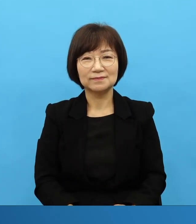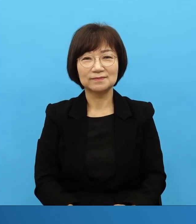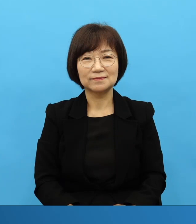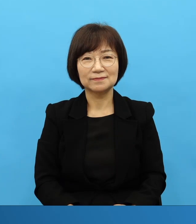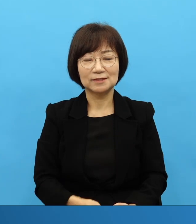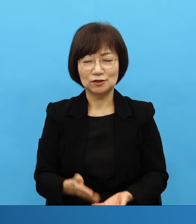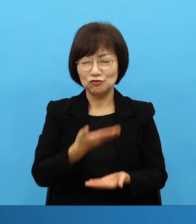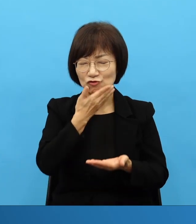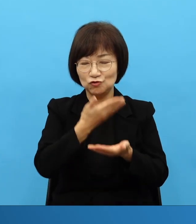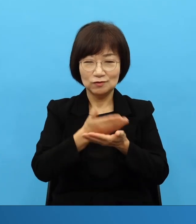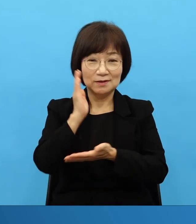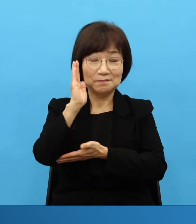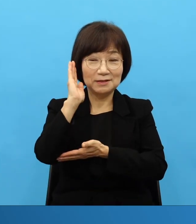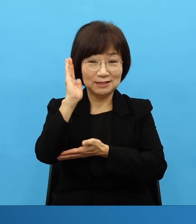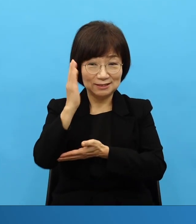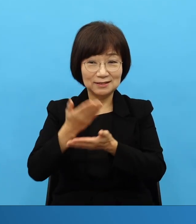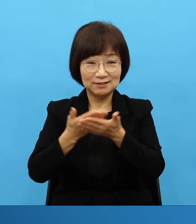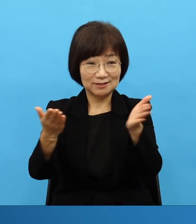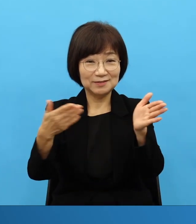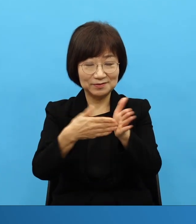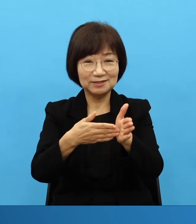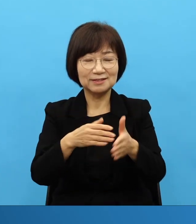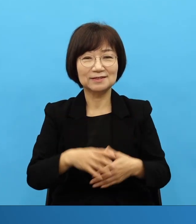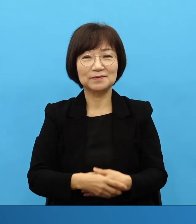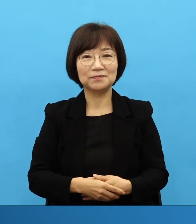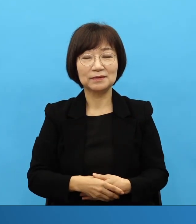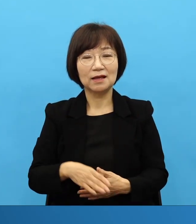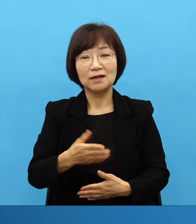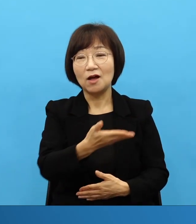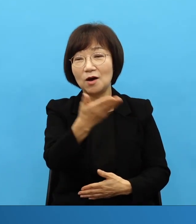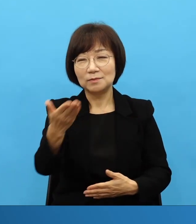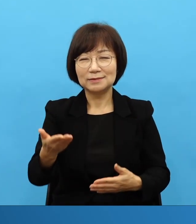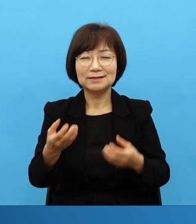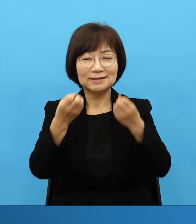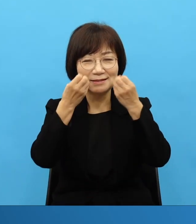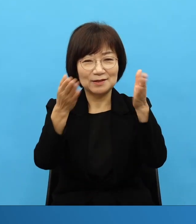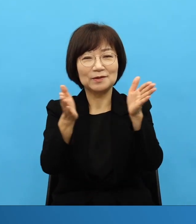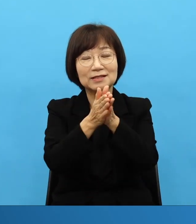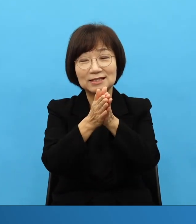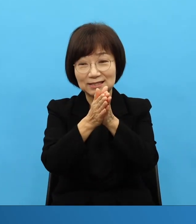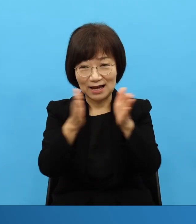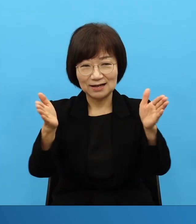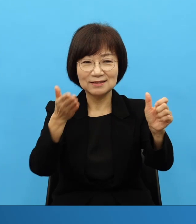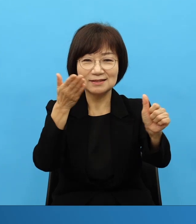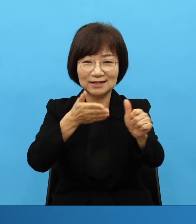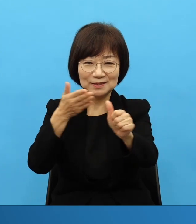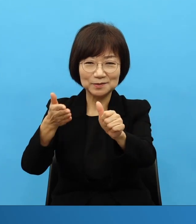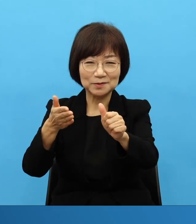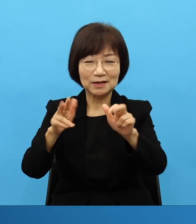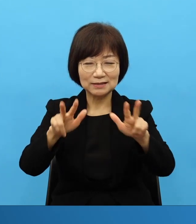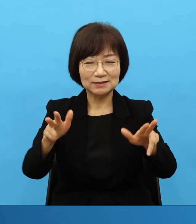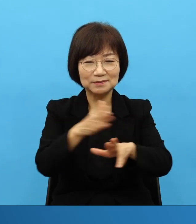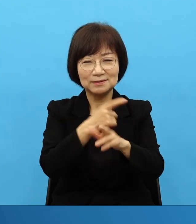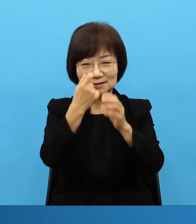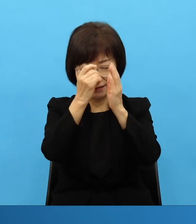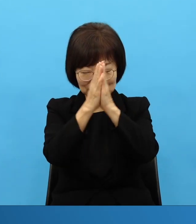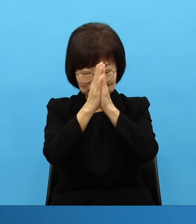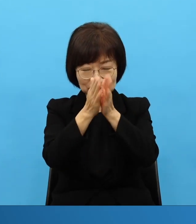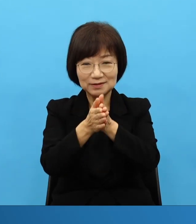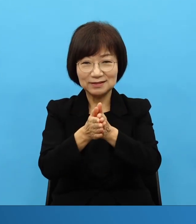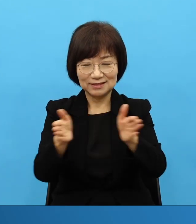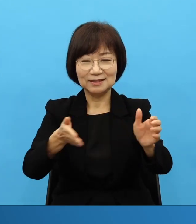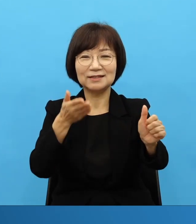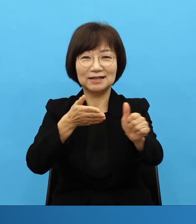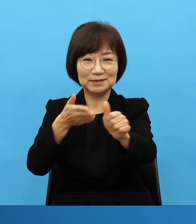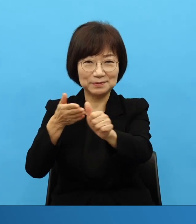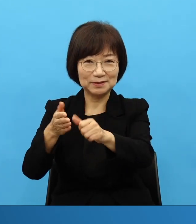절대 안 됩니다. And without this, it will nothing 여러분 work. 새로 시작할 수 있습니다. And you have to be able 지금부터 to 기도 start 시작하고. anew, starting now. 자, 뭐 긴 시간 없고